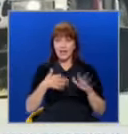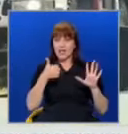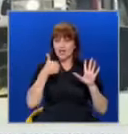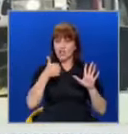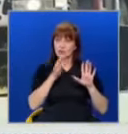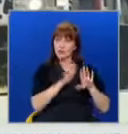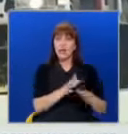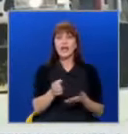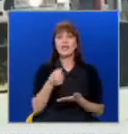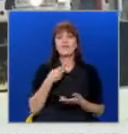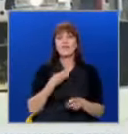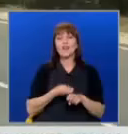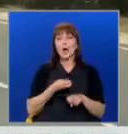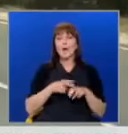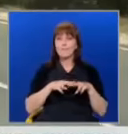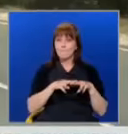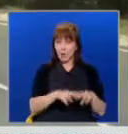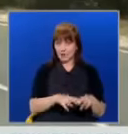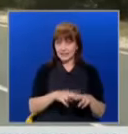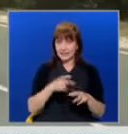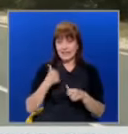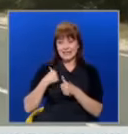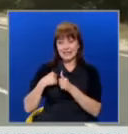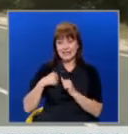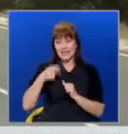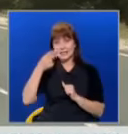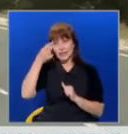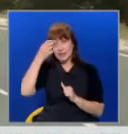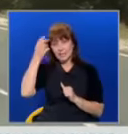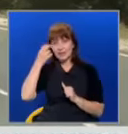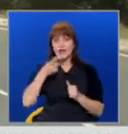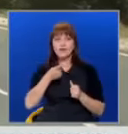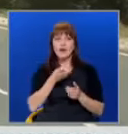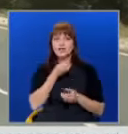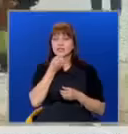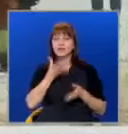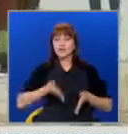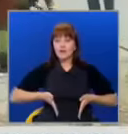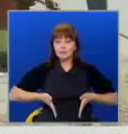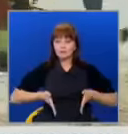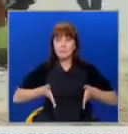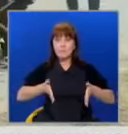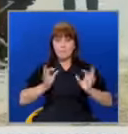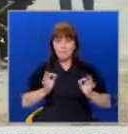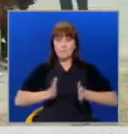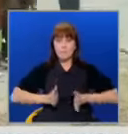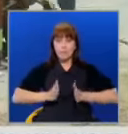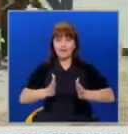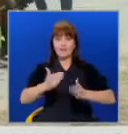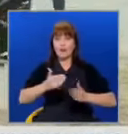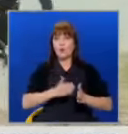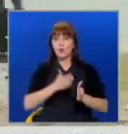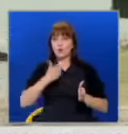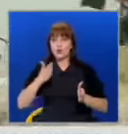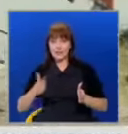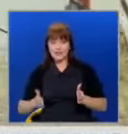за лечение в болниците в Сандански и Петрич. Инцидентът става на прав участък, като по разказ на очевидци лекият автомобил, който се е движил в